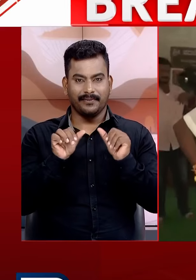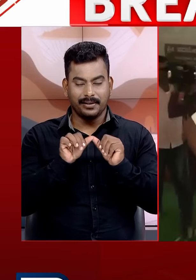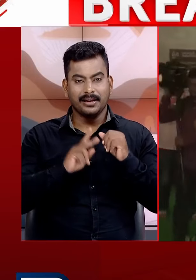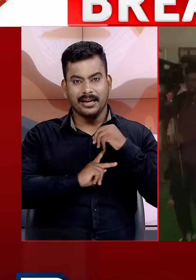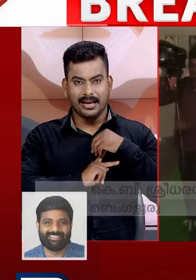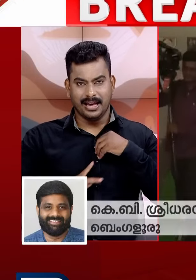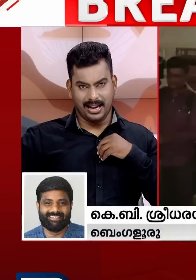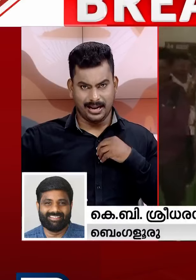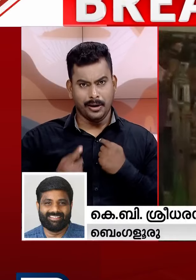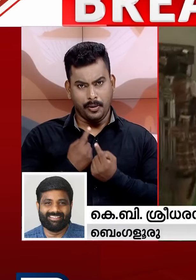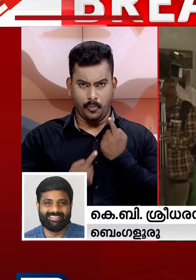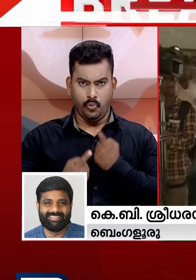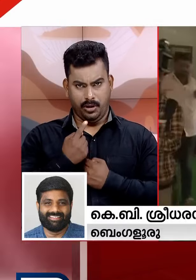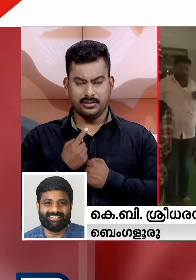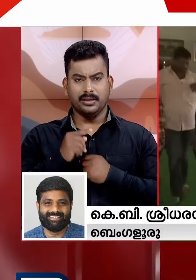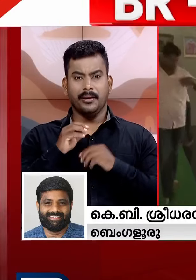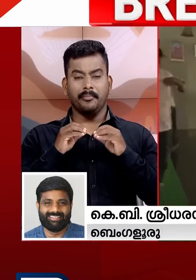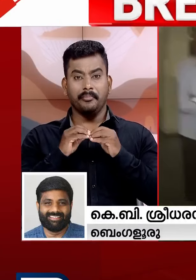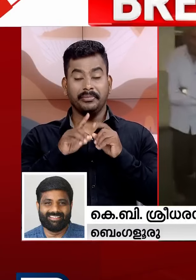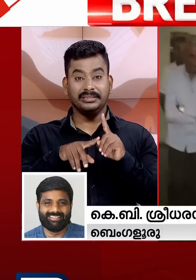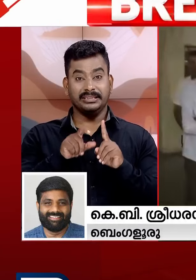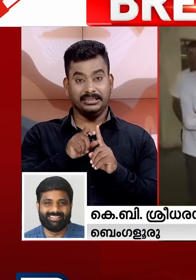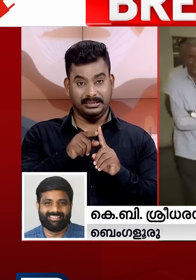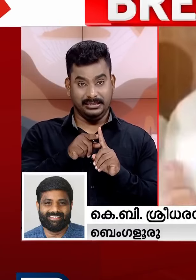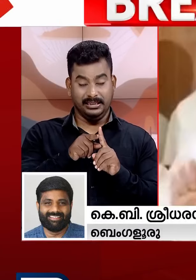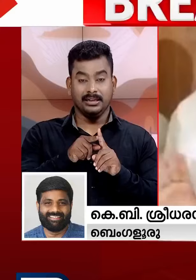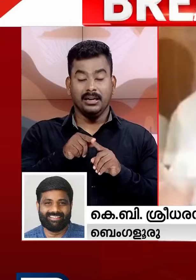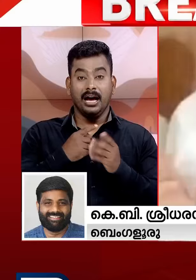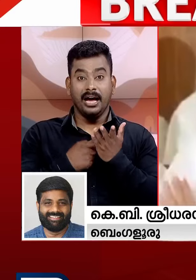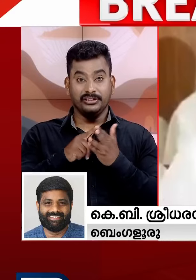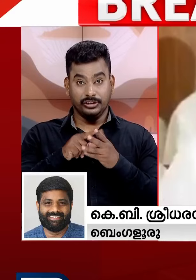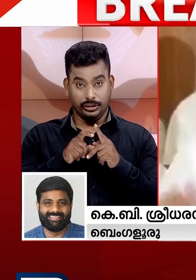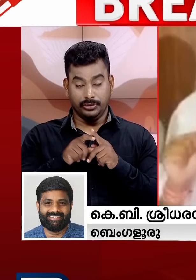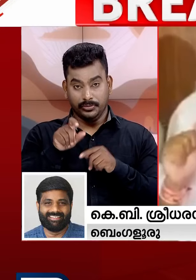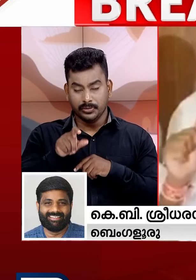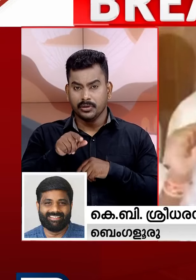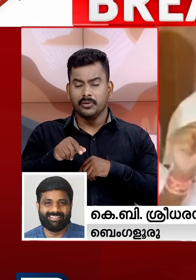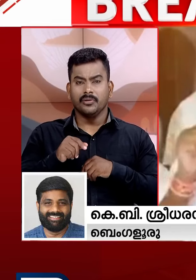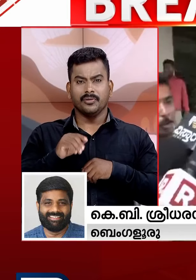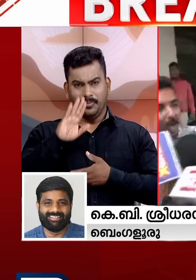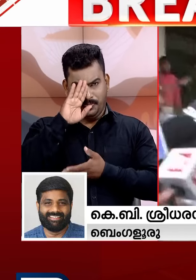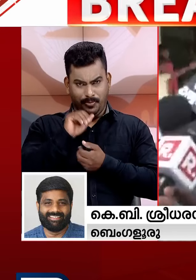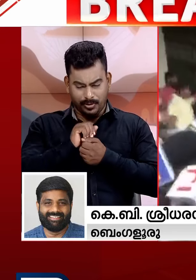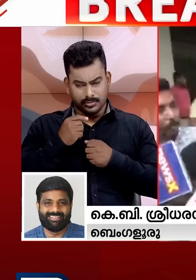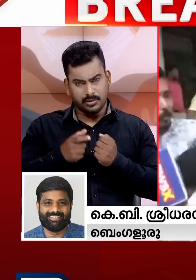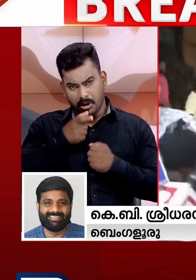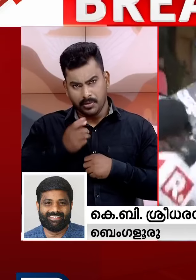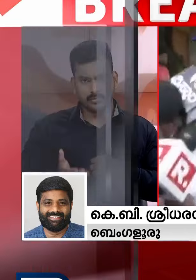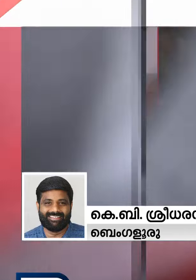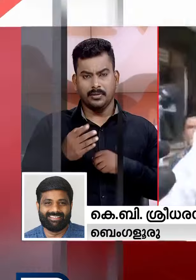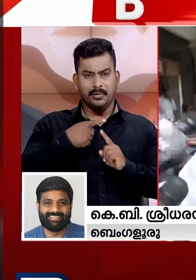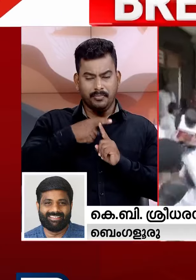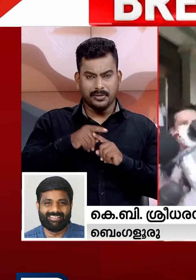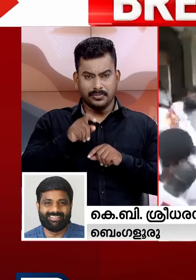രേവണ്ണയുടെ ജാമ്യം റദ്ദാക്കണം എന്നാവശ്യപ്പെട്ട് ഈ കേസ് പീഡന കേസ് അന്വേഷിക്കുന്ന പ്രത്യേക അന്വേഷണ സംഘമാണ് കർണാടക